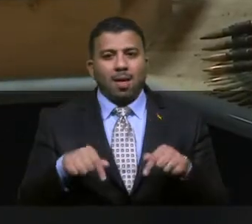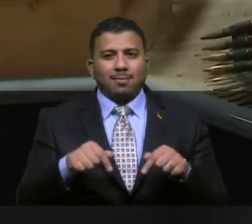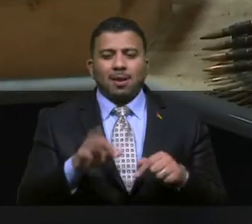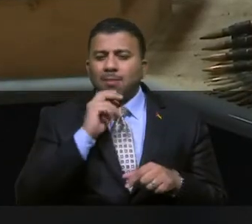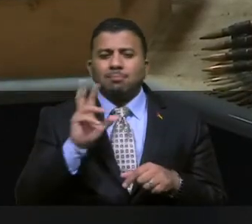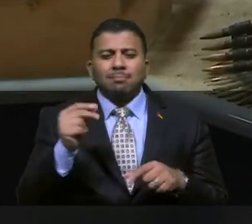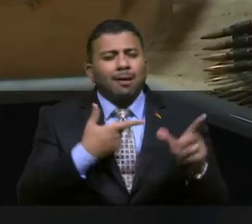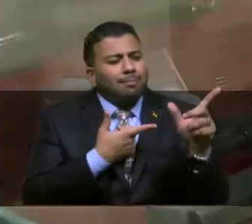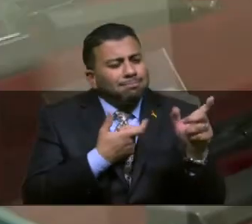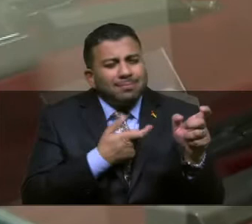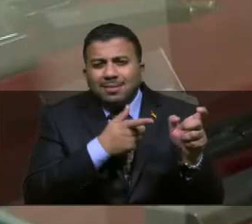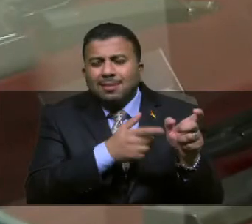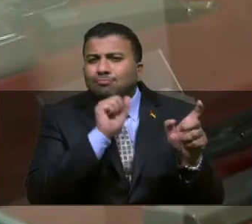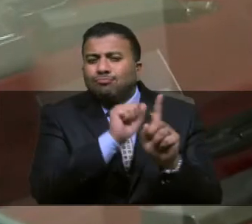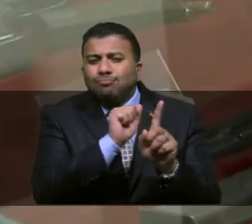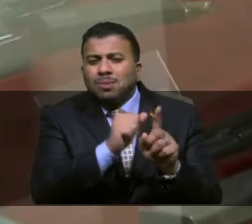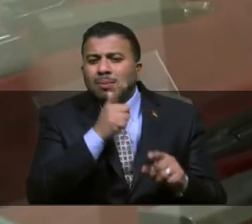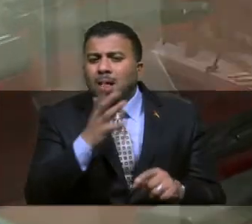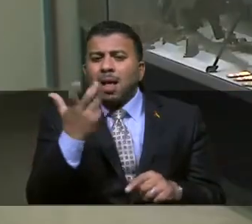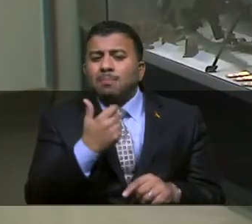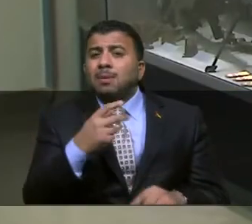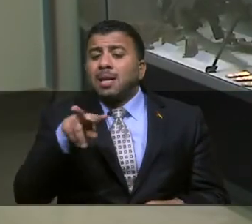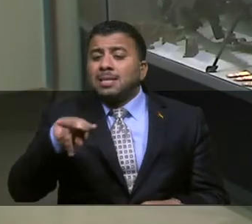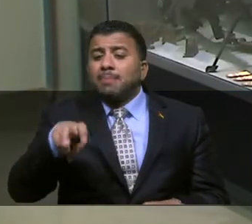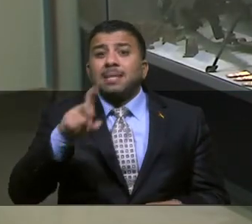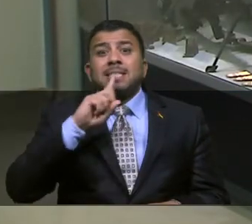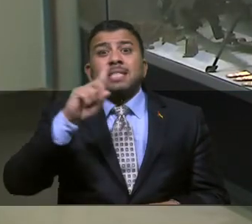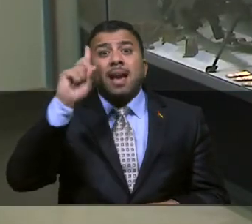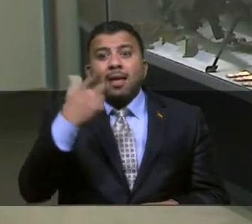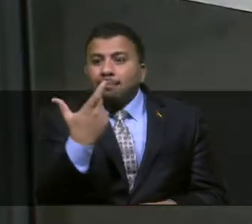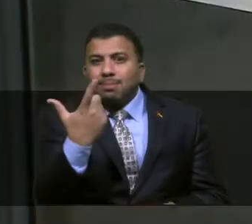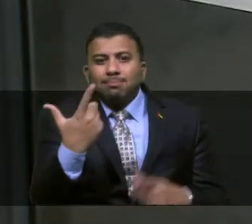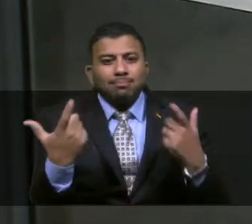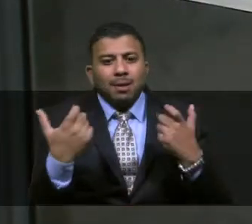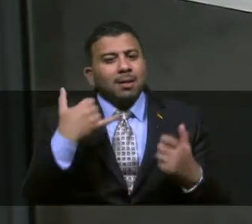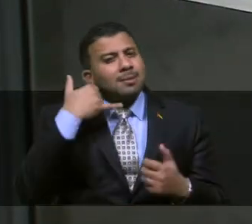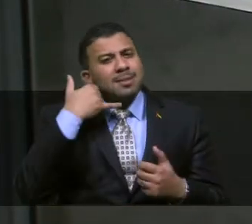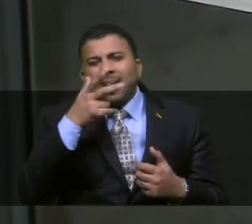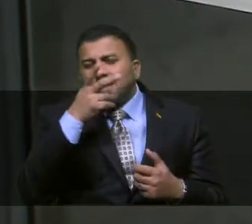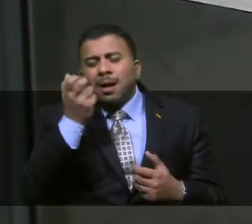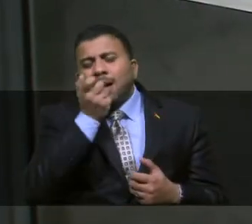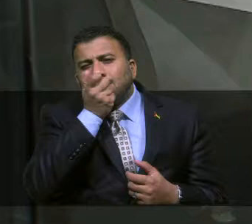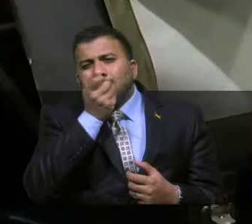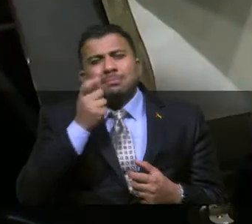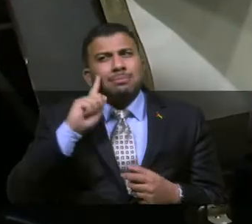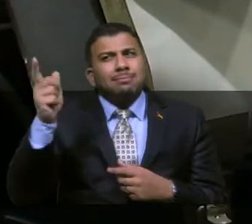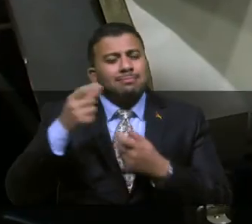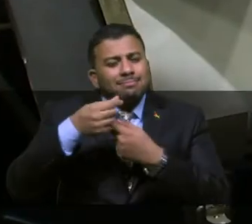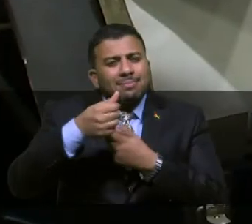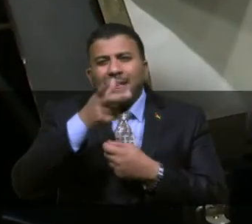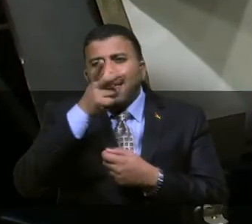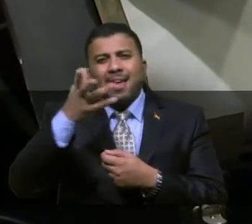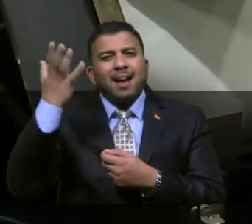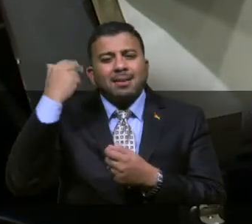كأسلحة متخصصة لأكثر من 80 عاما، وأجهزة الاتصال اللاسلكي القديمة، وأدوات